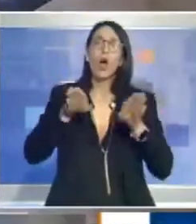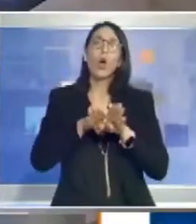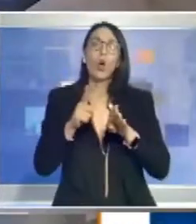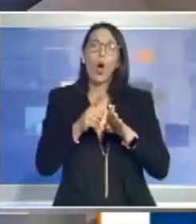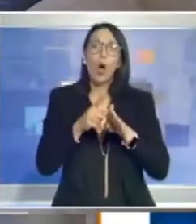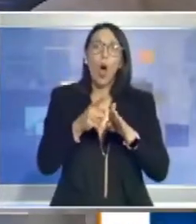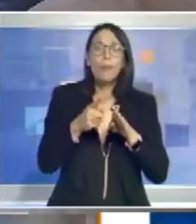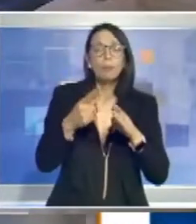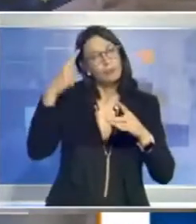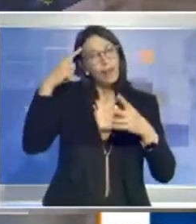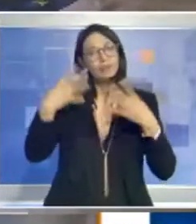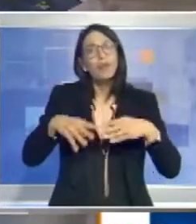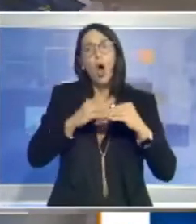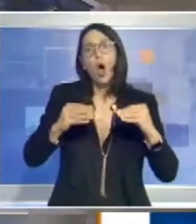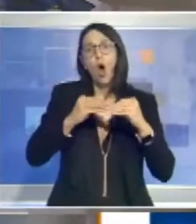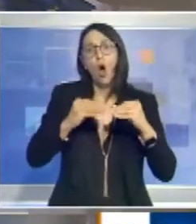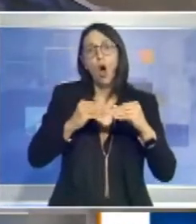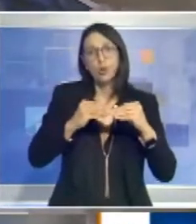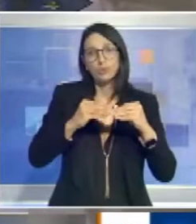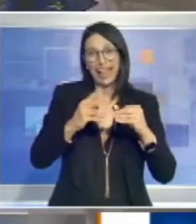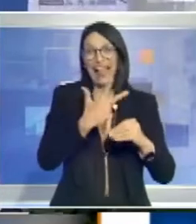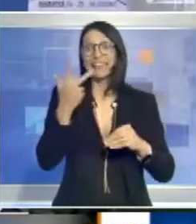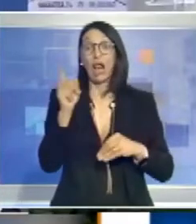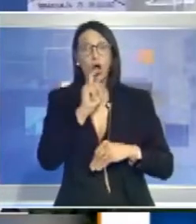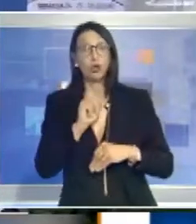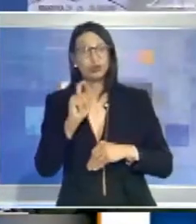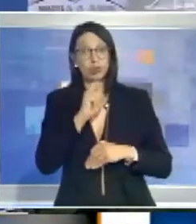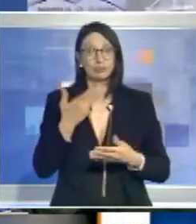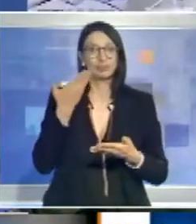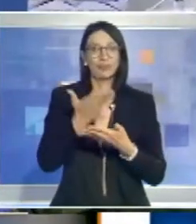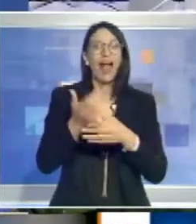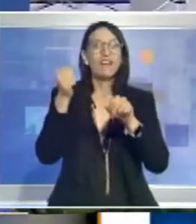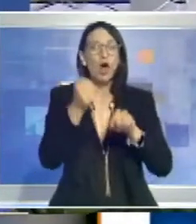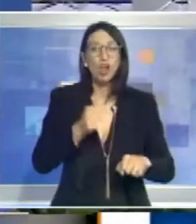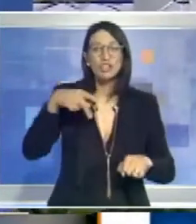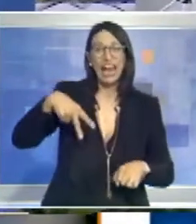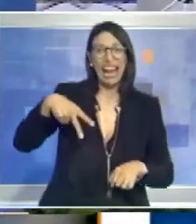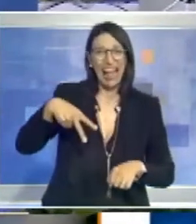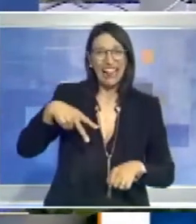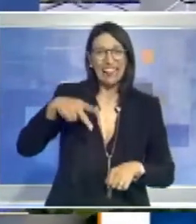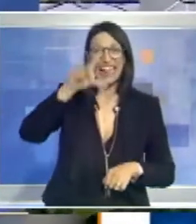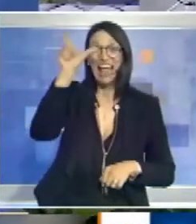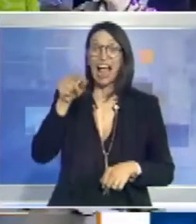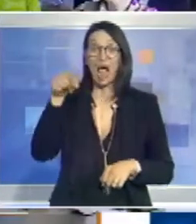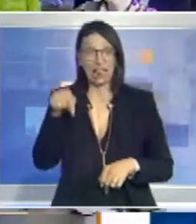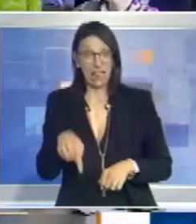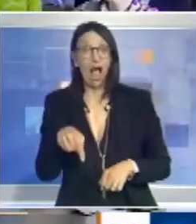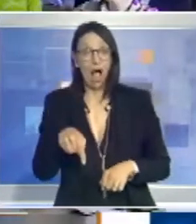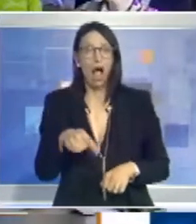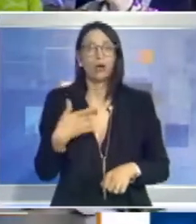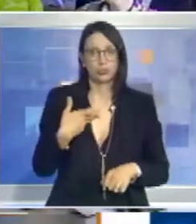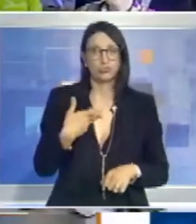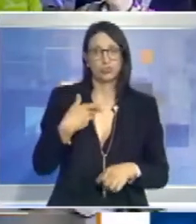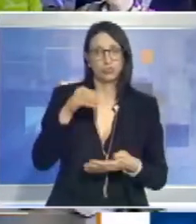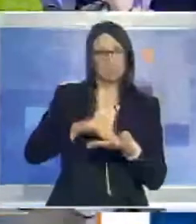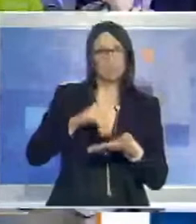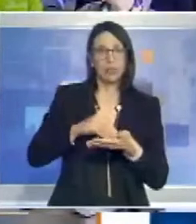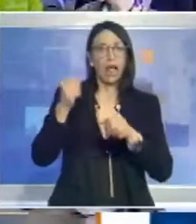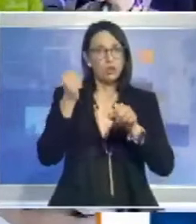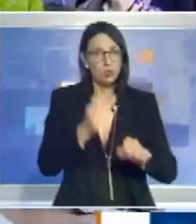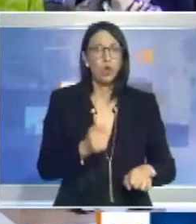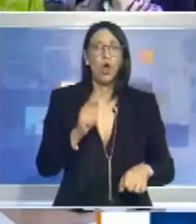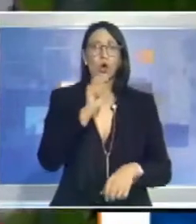delle ricomposizioni. L'ultimo atto della 3 giorni promossa dalle fondazioni Nitti e Meridione Italia, che ha visto figure istituzionali,